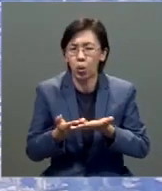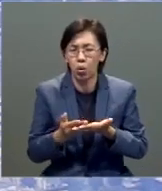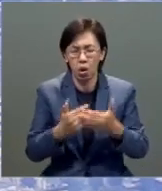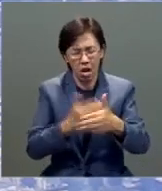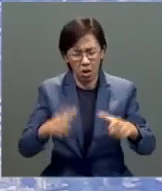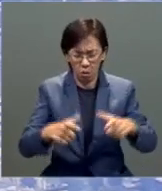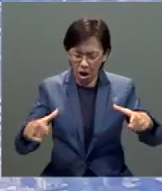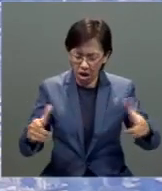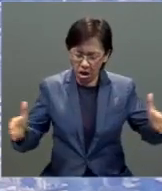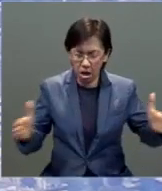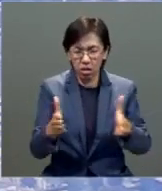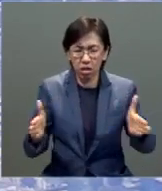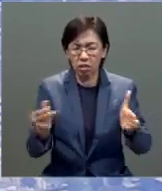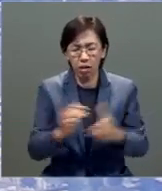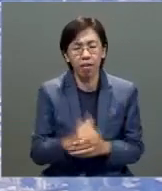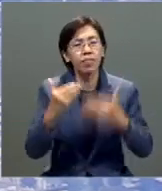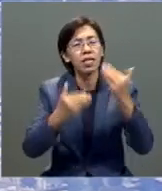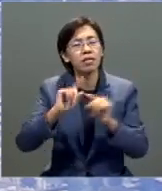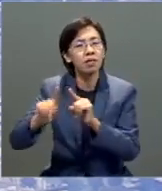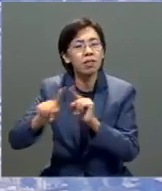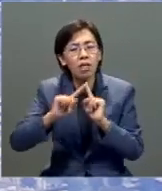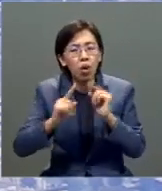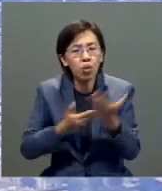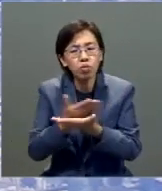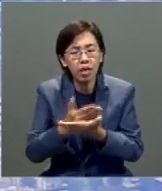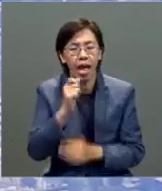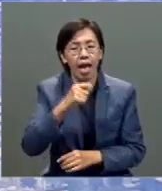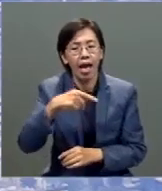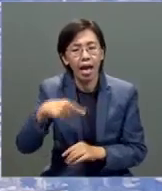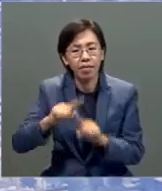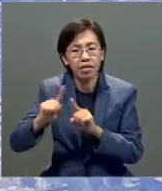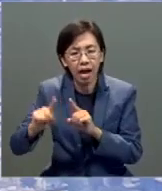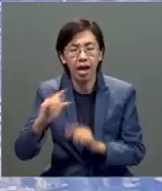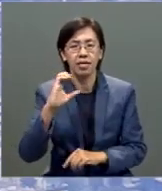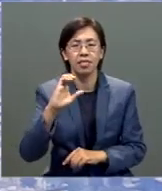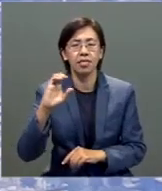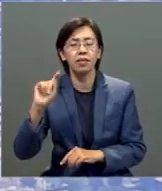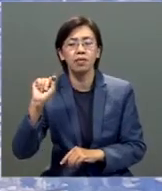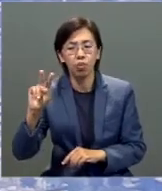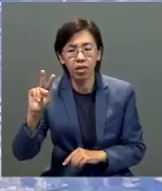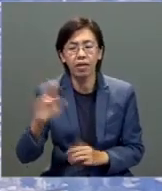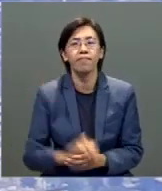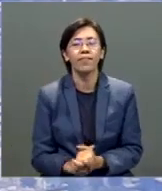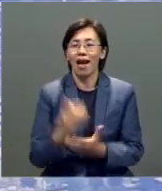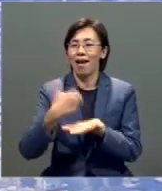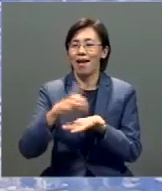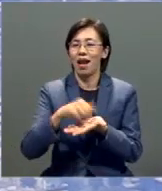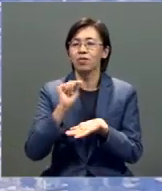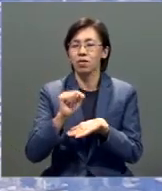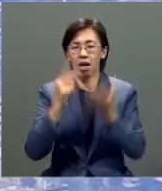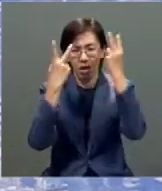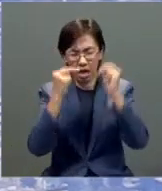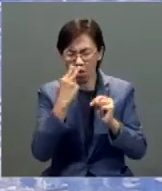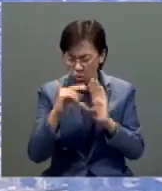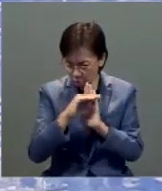การจัดกิจกรรมต่างๆนะครับแอปต่างๆหรือกล้อง CCTV อย่างที่ว่าในรายละเอียดต่างๆเหล่านี้ท่านนายกท่